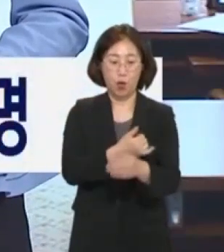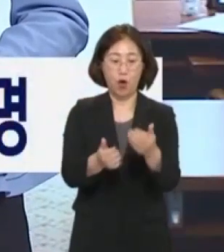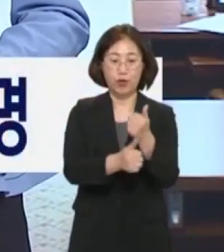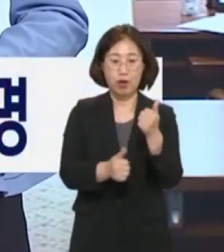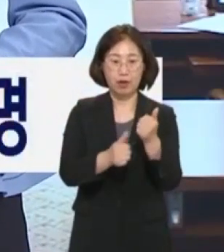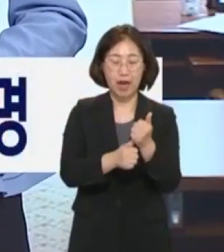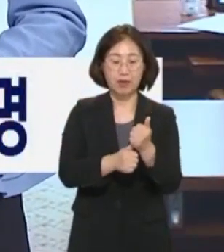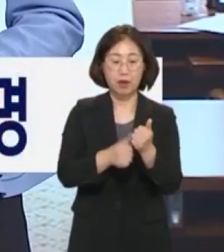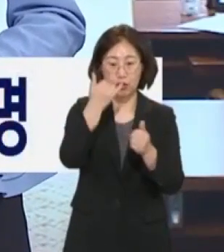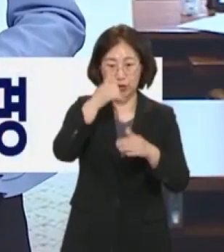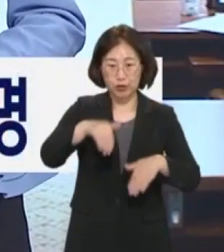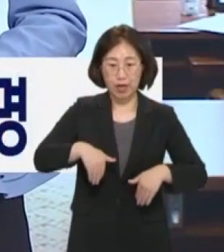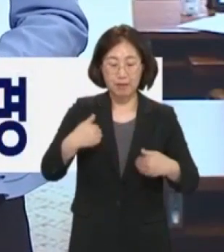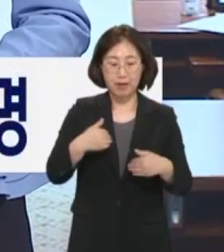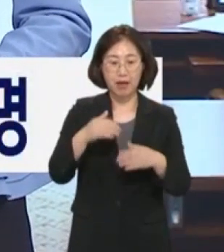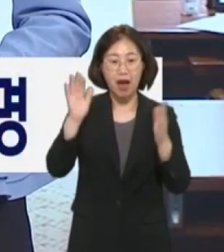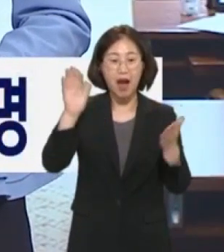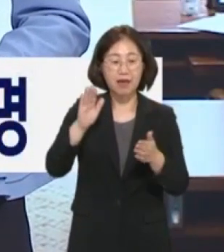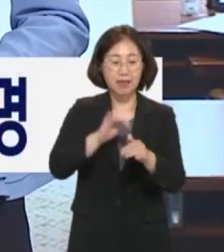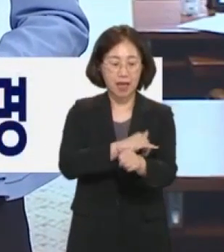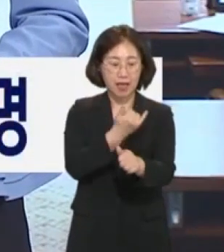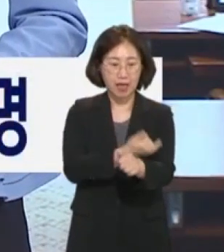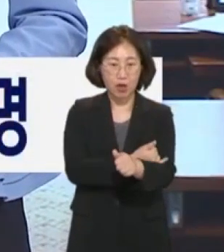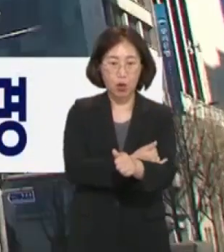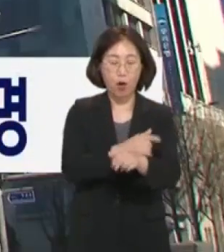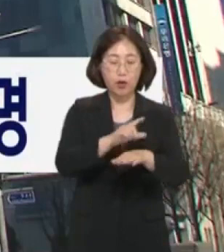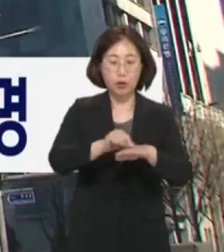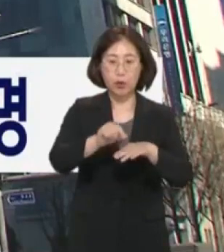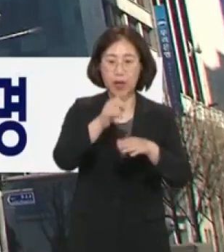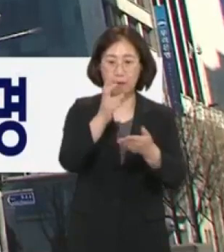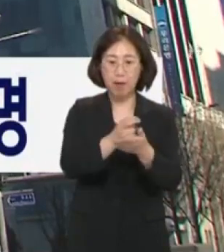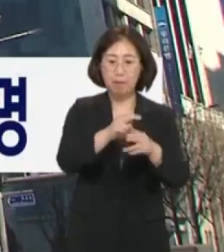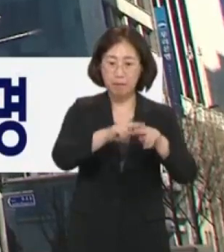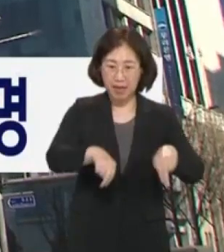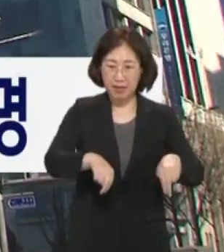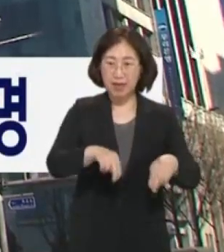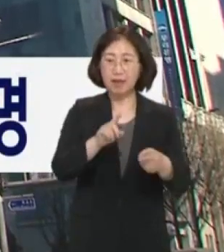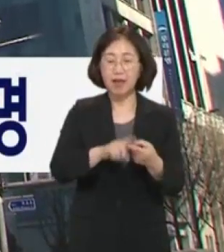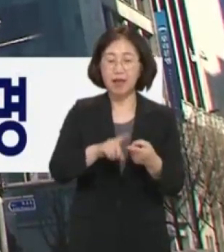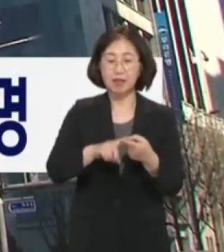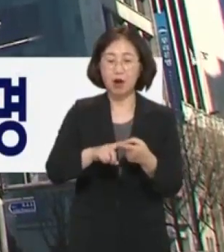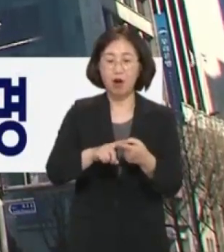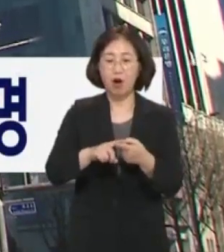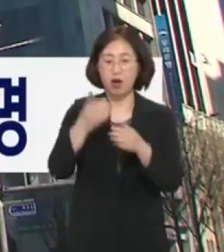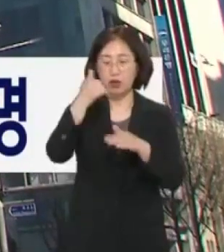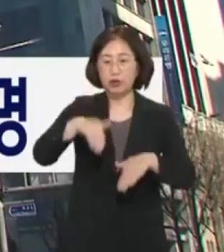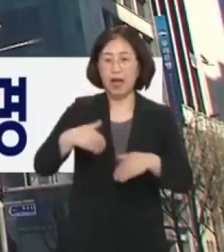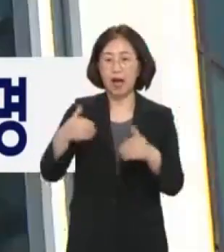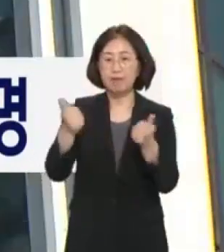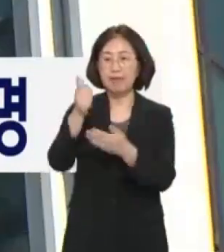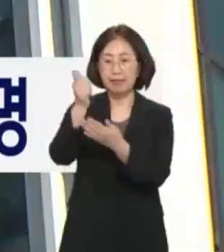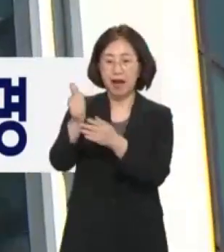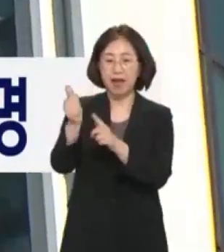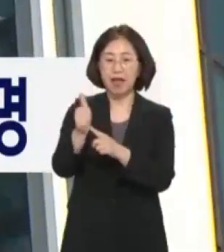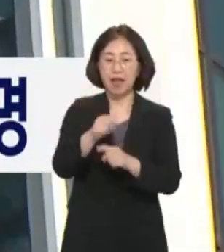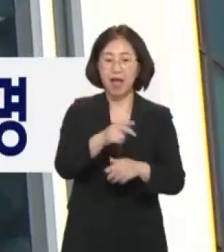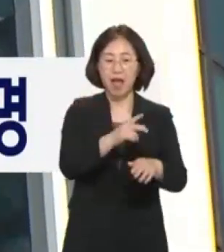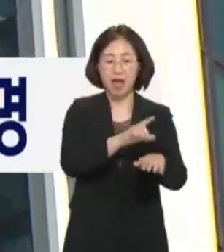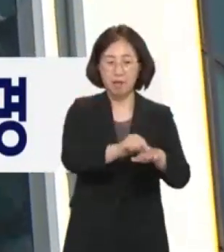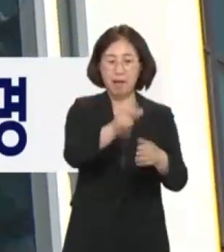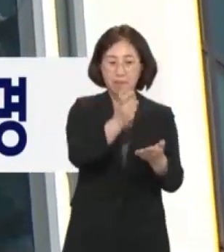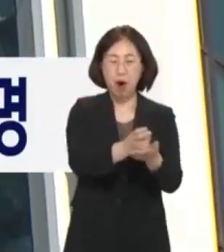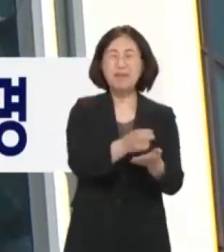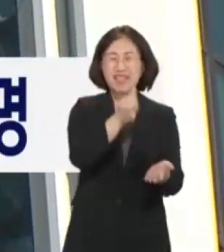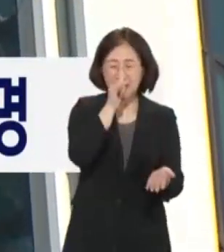국가인권위원회는 최근 충남에서 학생인권조례 폐지 움직임이 있는 것과 관련해 충남도의회 의장에게 학생인권조례를 존치하는